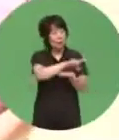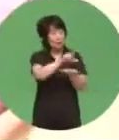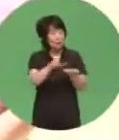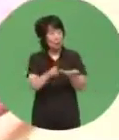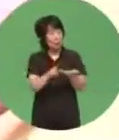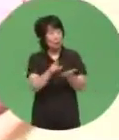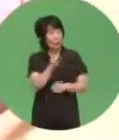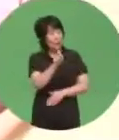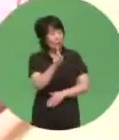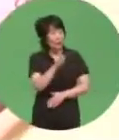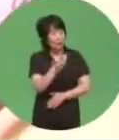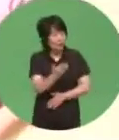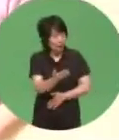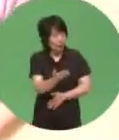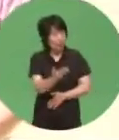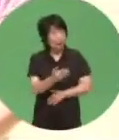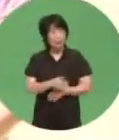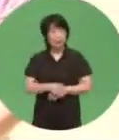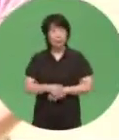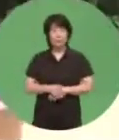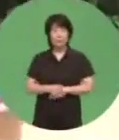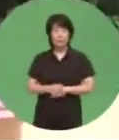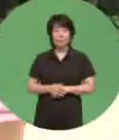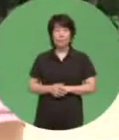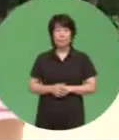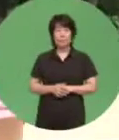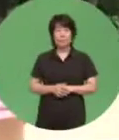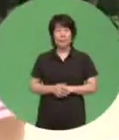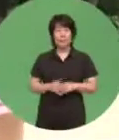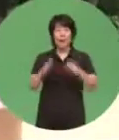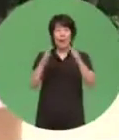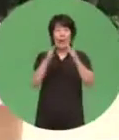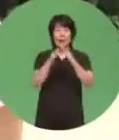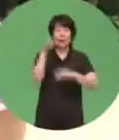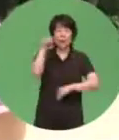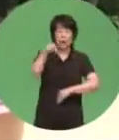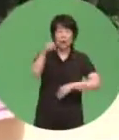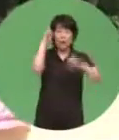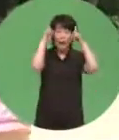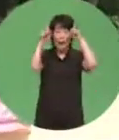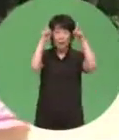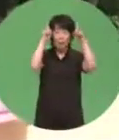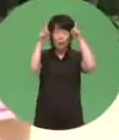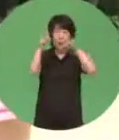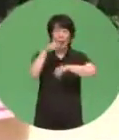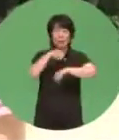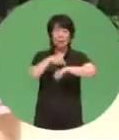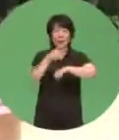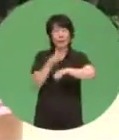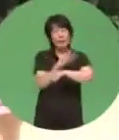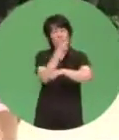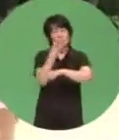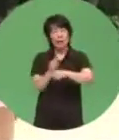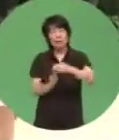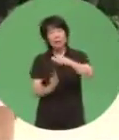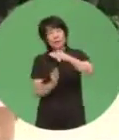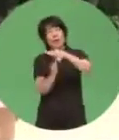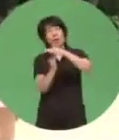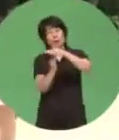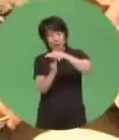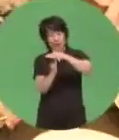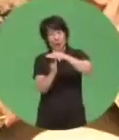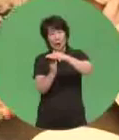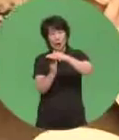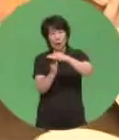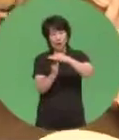市の地元の方ではどんな風に過ごしているんでしょうか。 時間制限で3時間まで外で遊ぶみたいなところだったんです